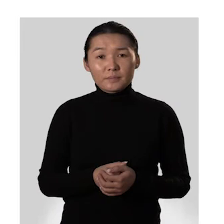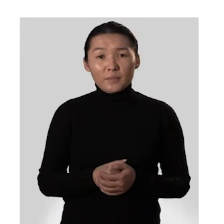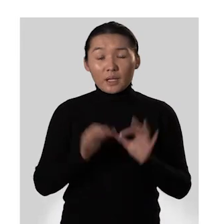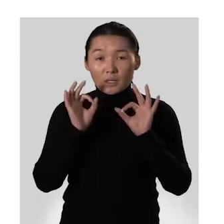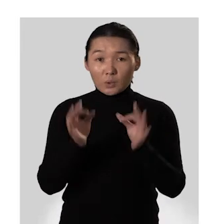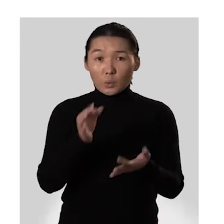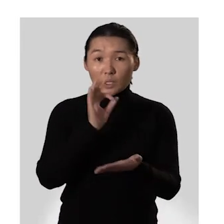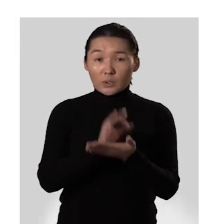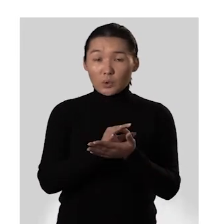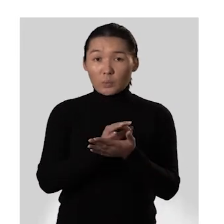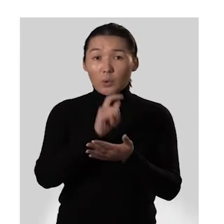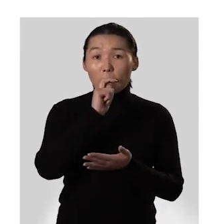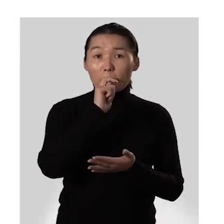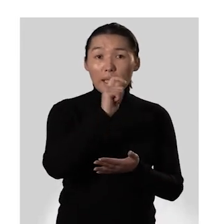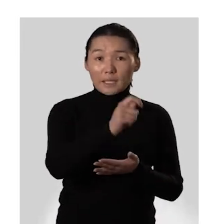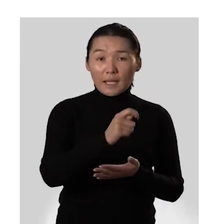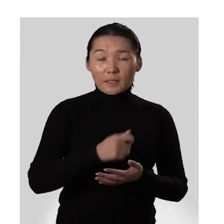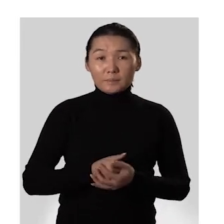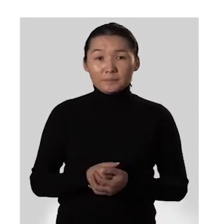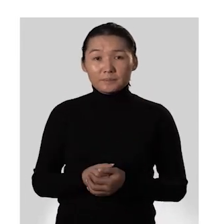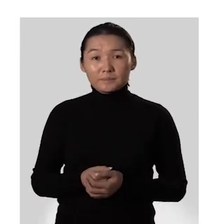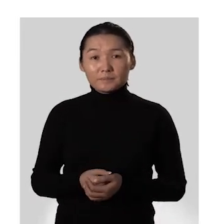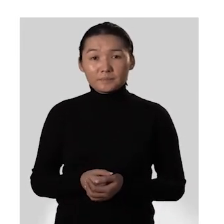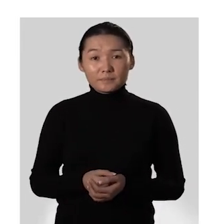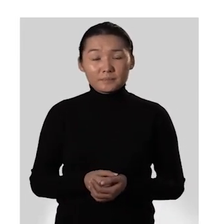Туура жообу байге.